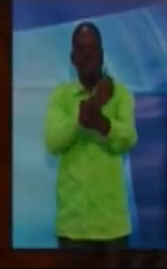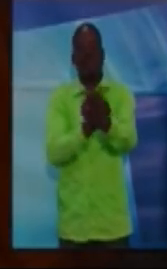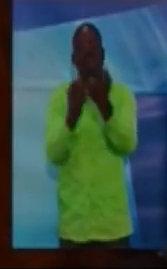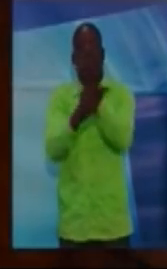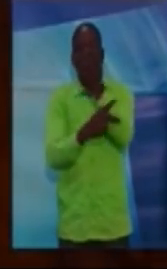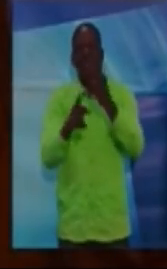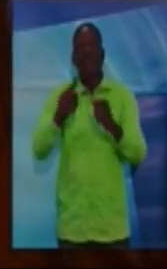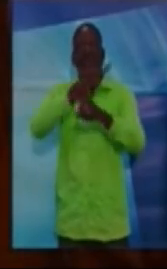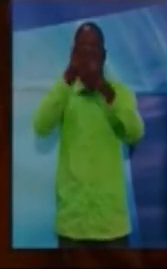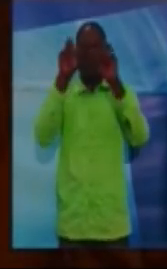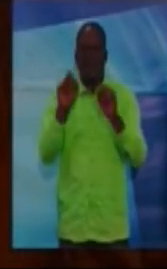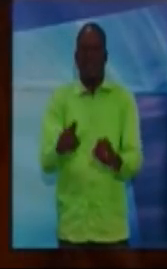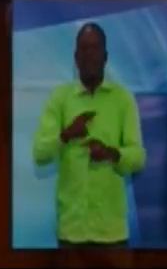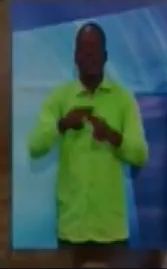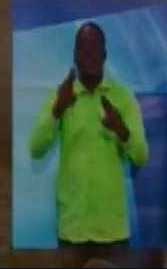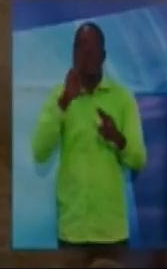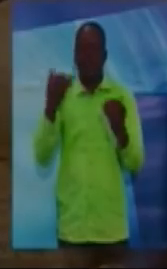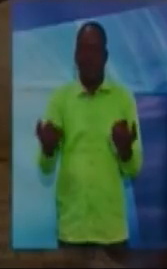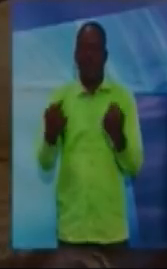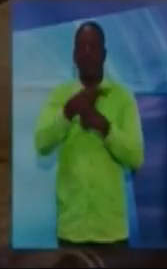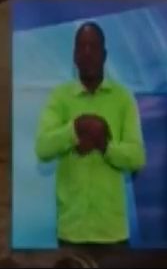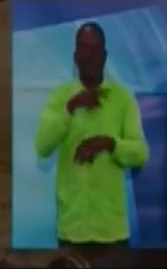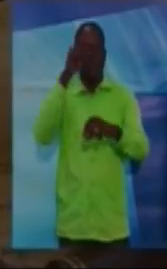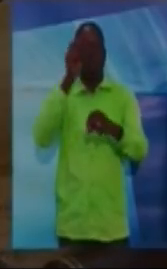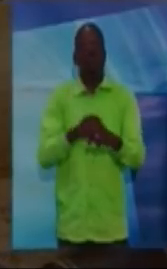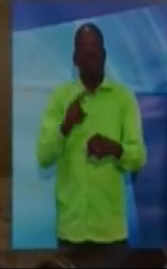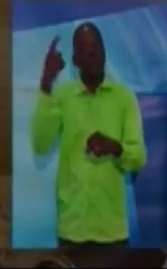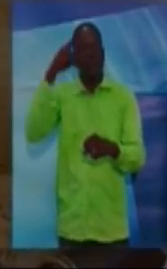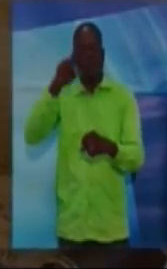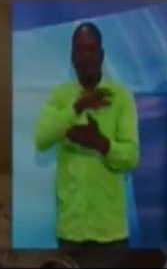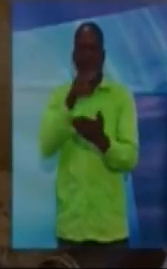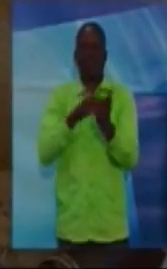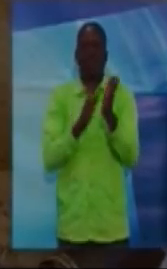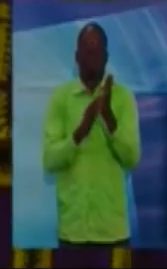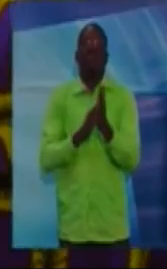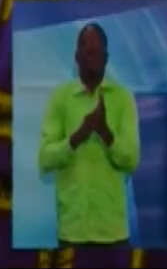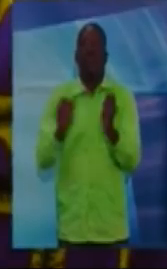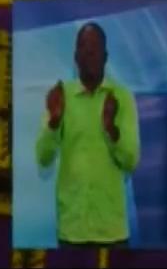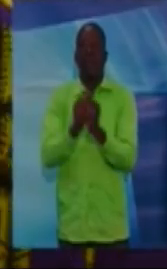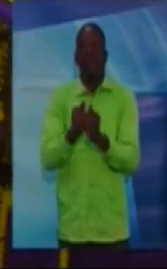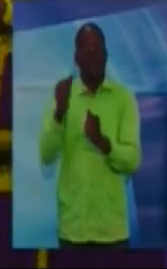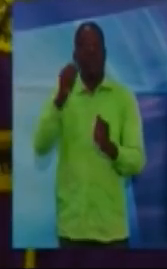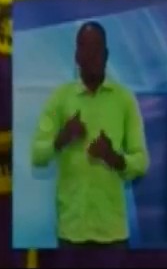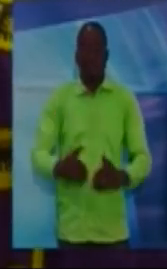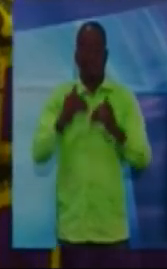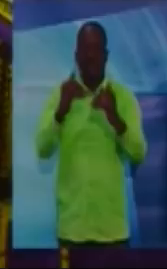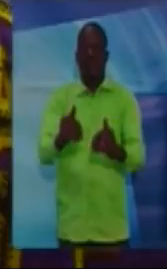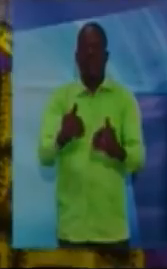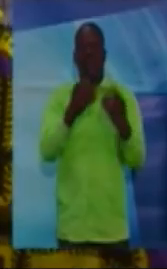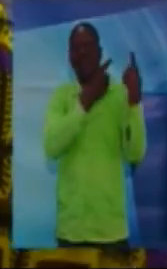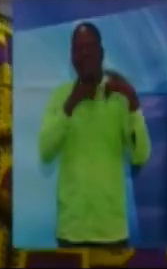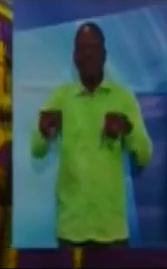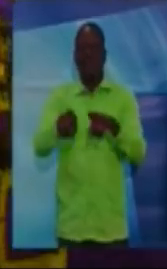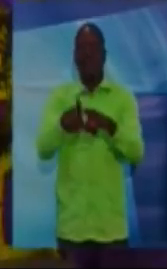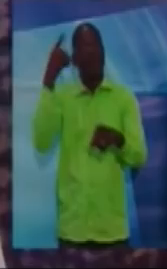la question des menstrues n'est plus aujourd'hui un tabou en milieu scolaire et communautaire. Malgré ces avancées, des défis restent tout de même